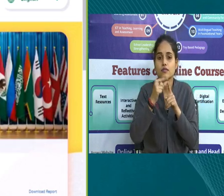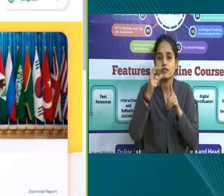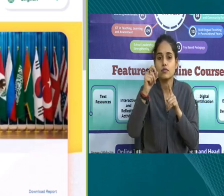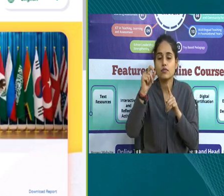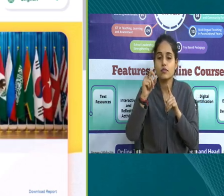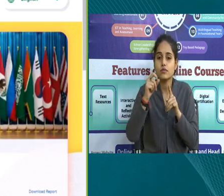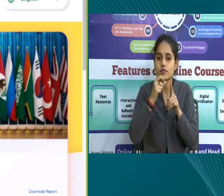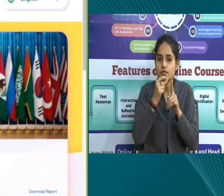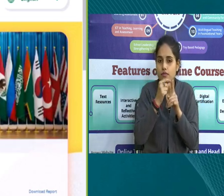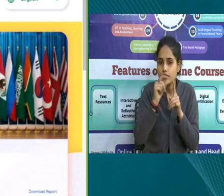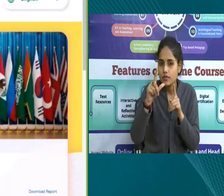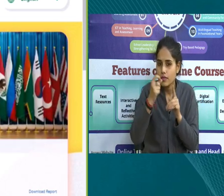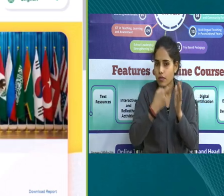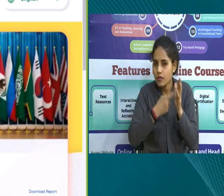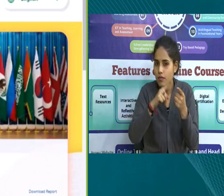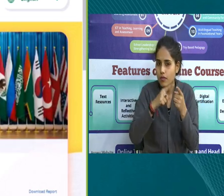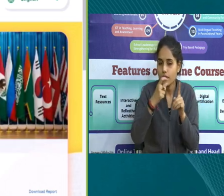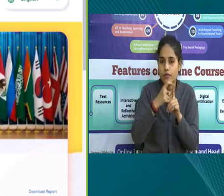जाएंगे